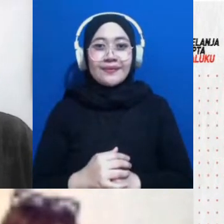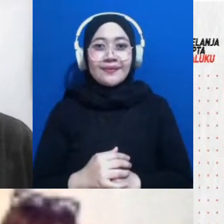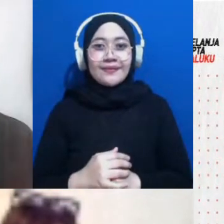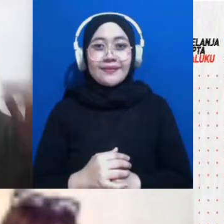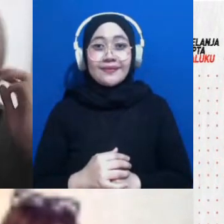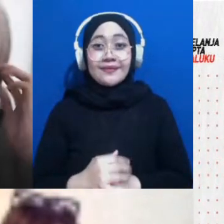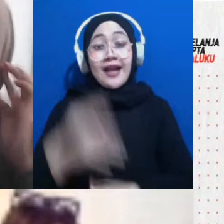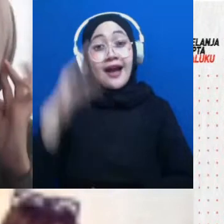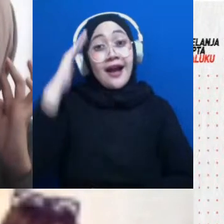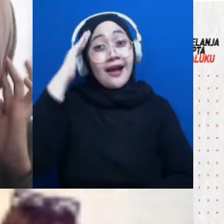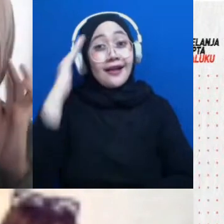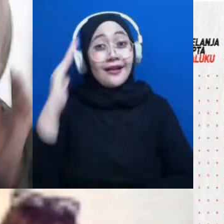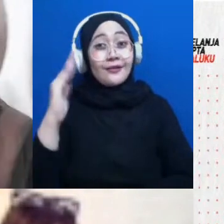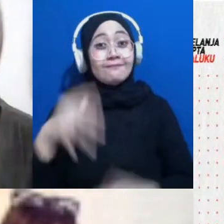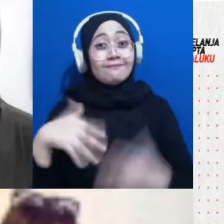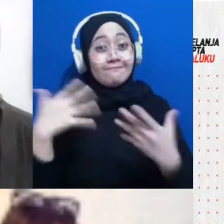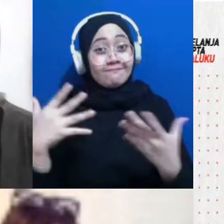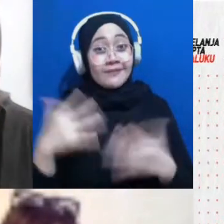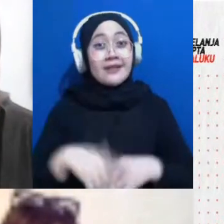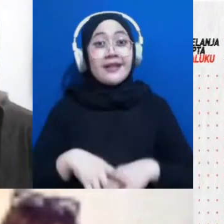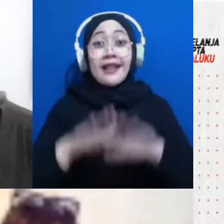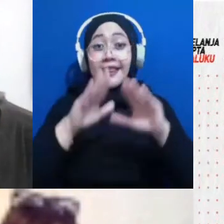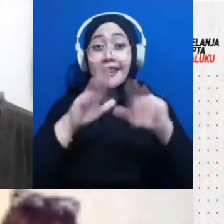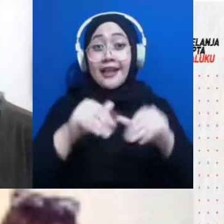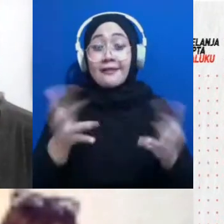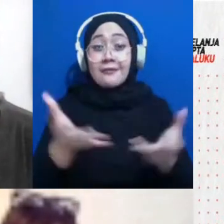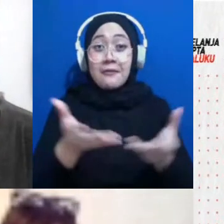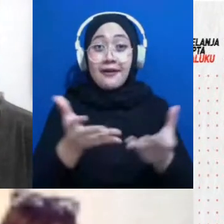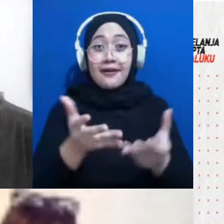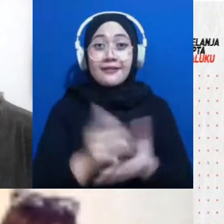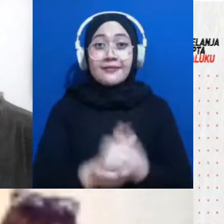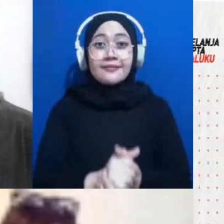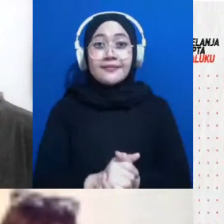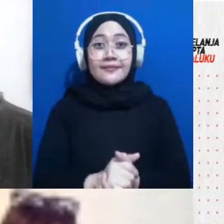Halo, Kak. Di mana posisinya sekarang, Kak?